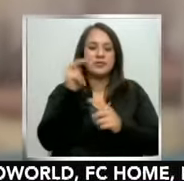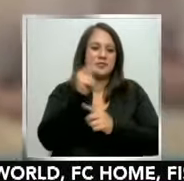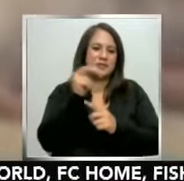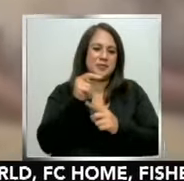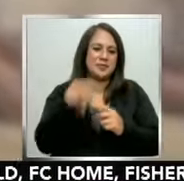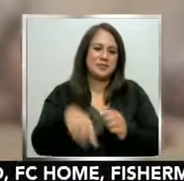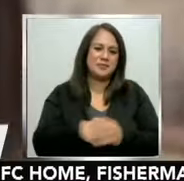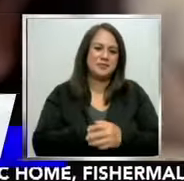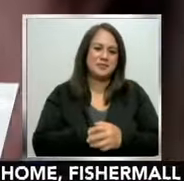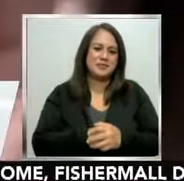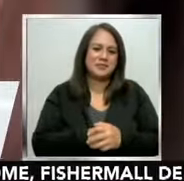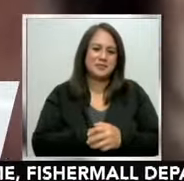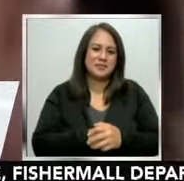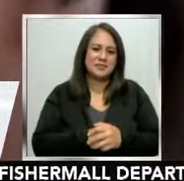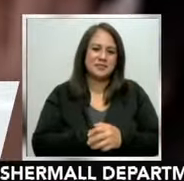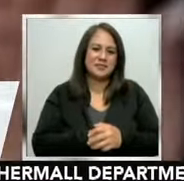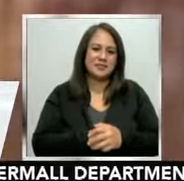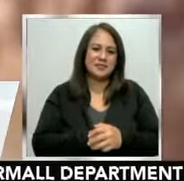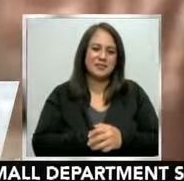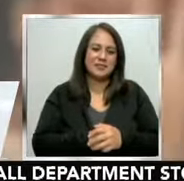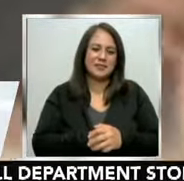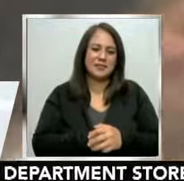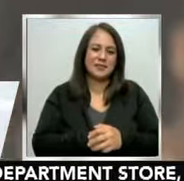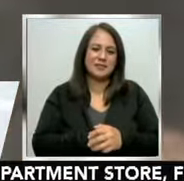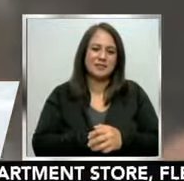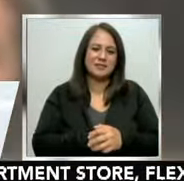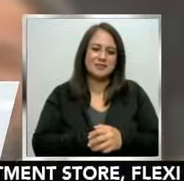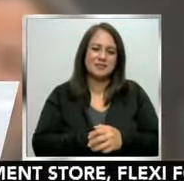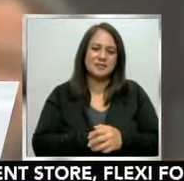1 million! Happy birthday, Mom!